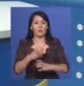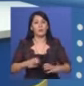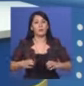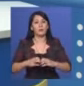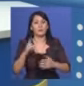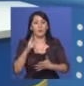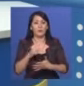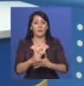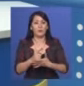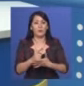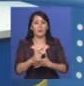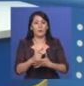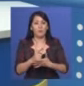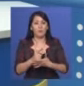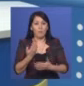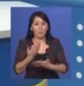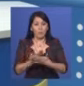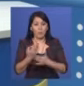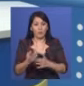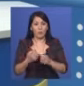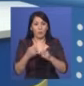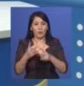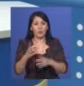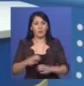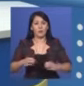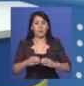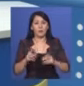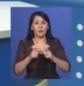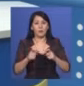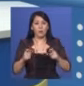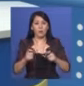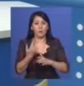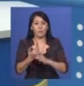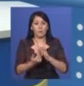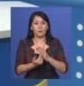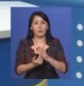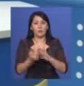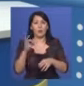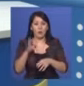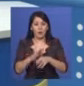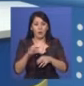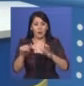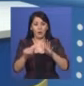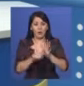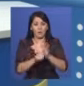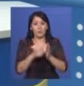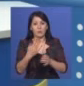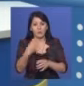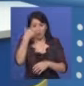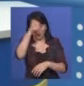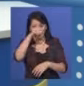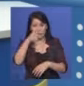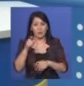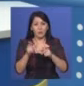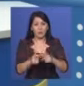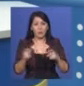ұйымға міндетті өкпен алғашқы болып алатын қауіп тобындағы азаматтардың есебін ұсынды. Бұл созылмалы сырқаты бар 65 жастан